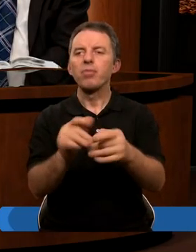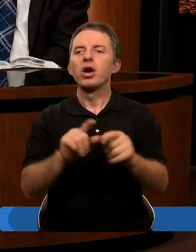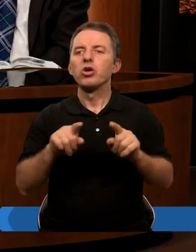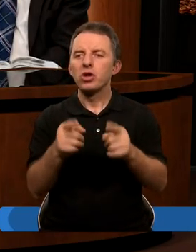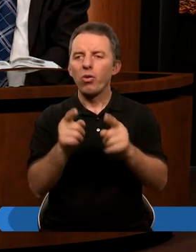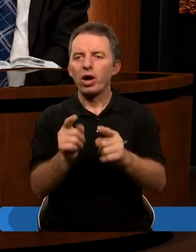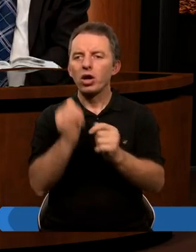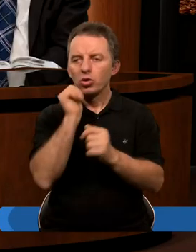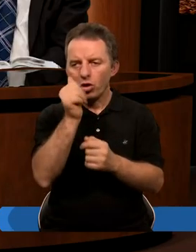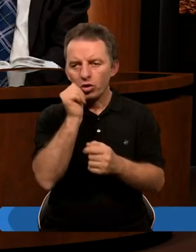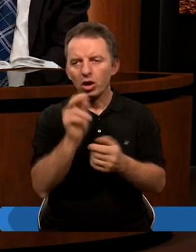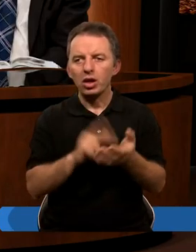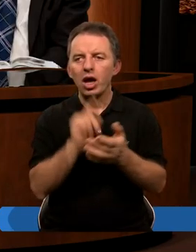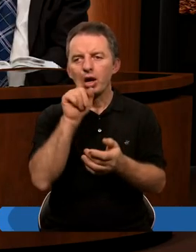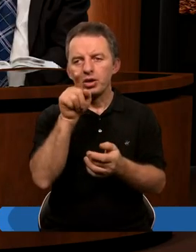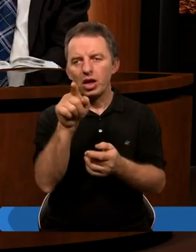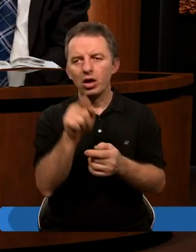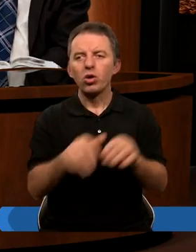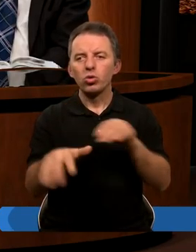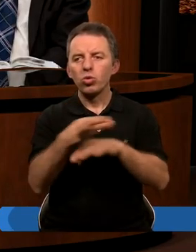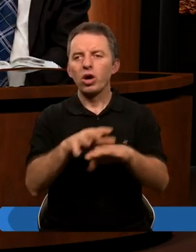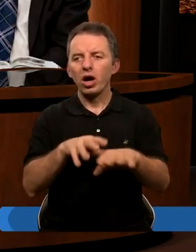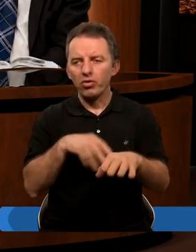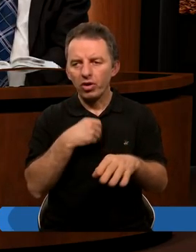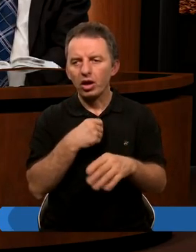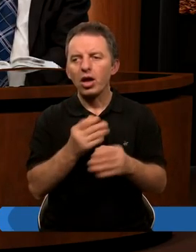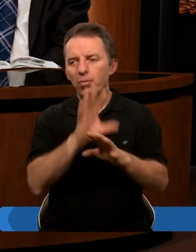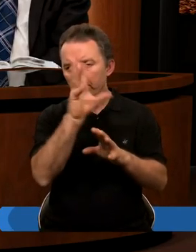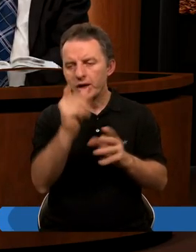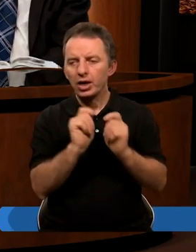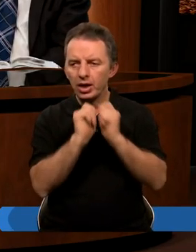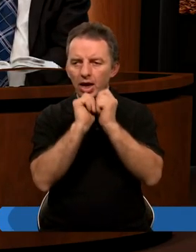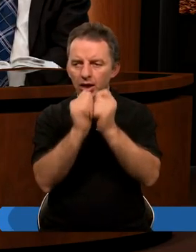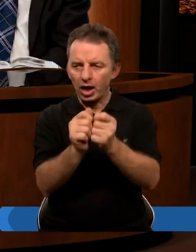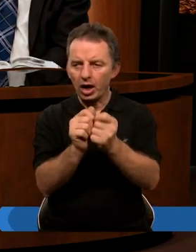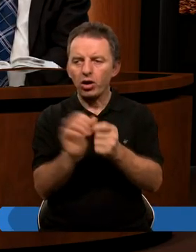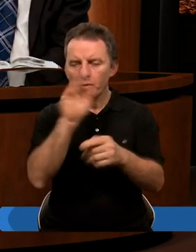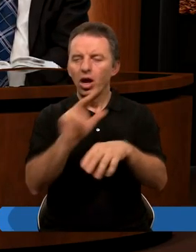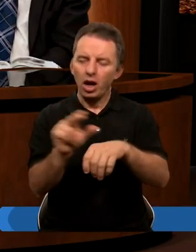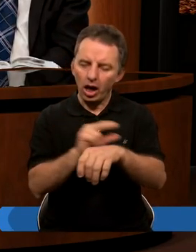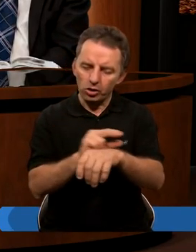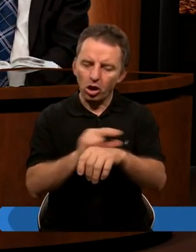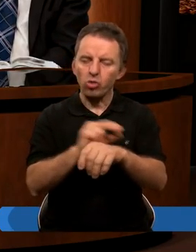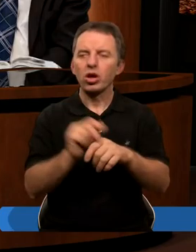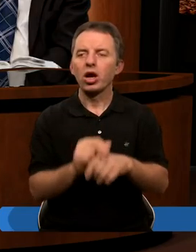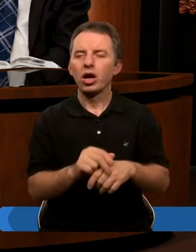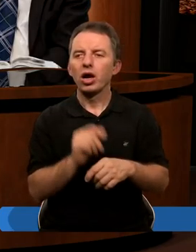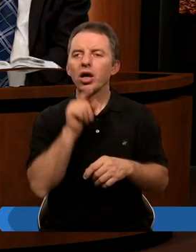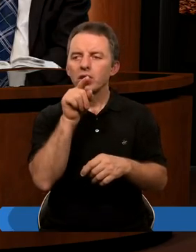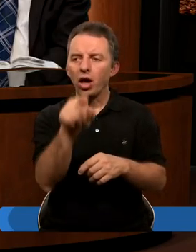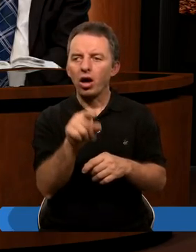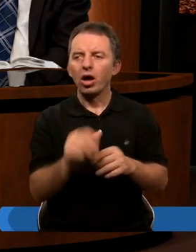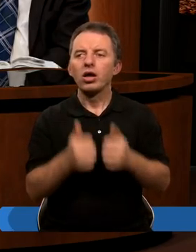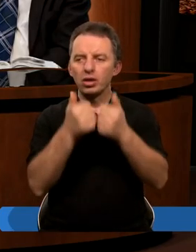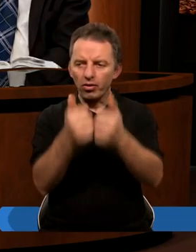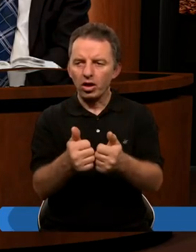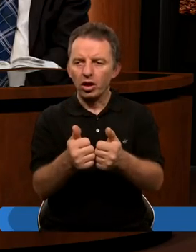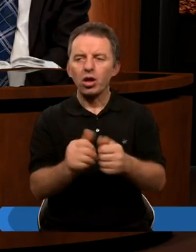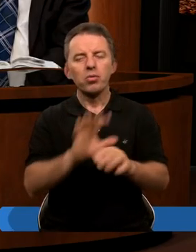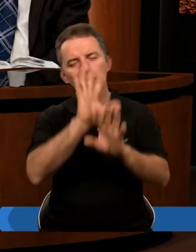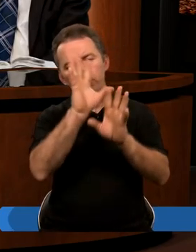codziennego działania na Niego Ducha Świętego. Piękny dar od Boga, leczący i stwarzający przed nami